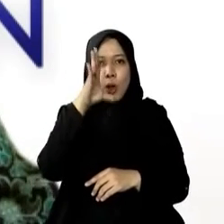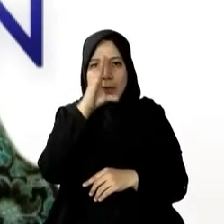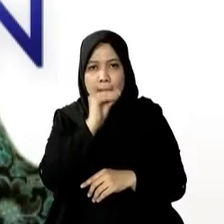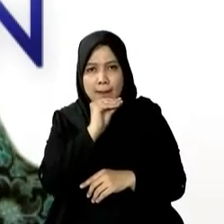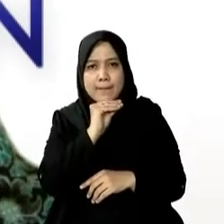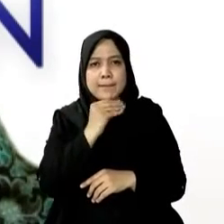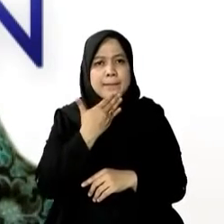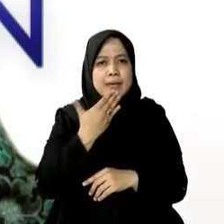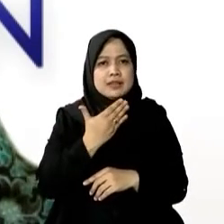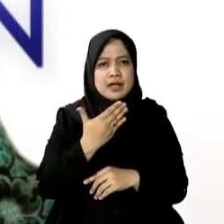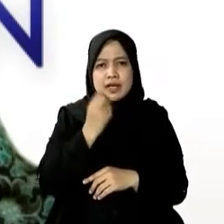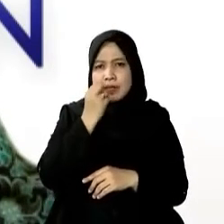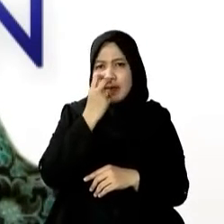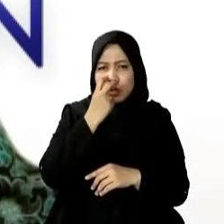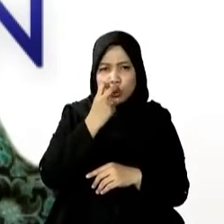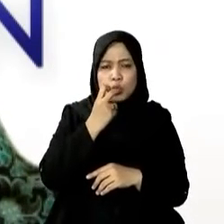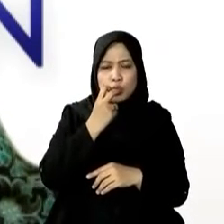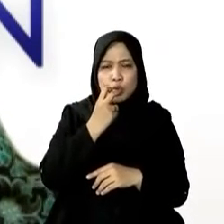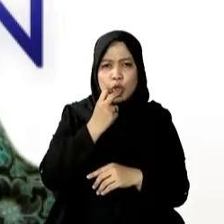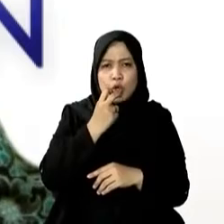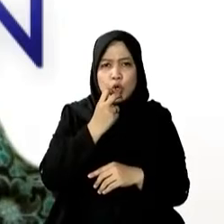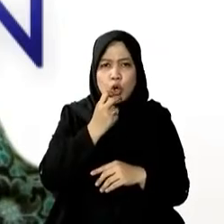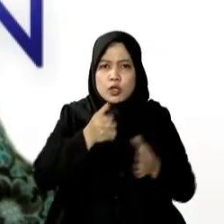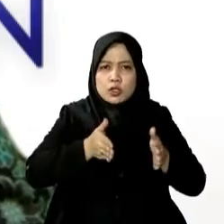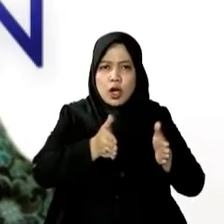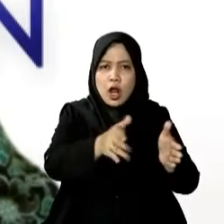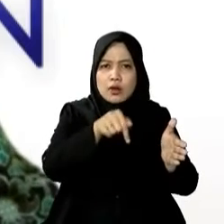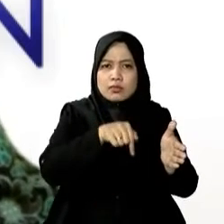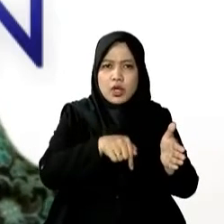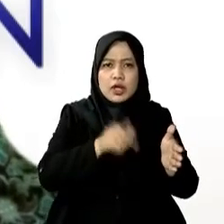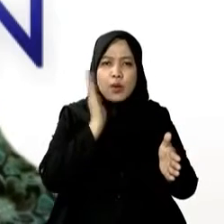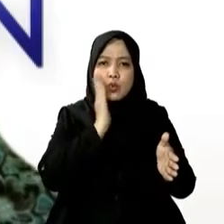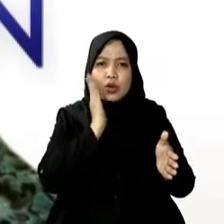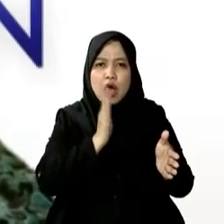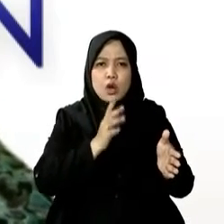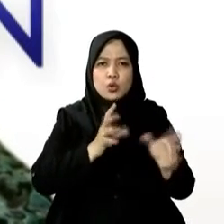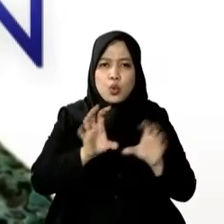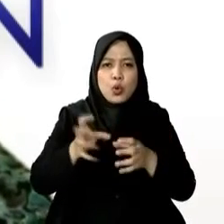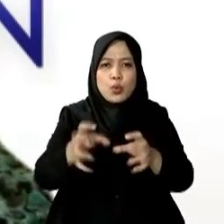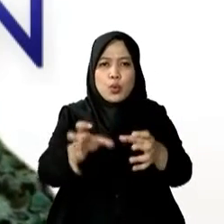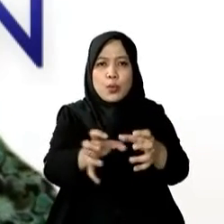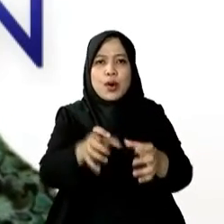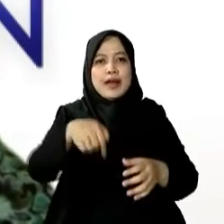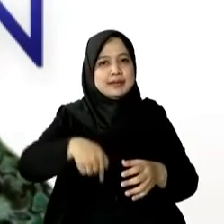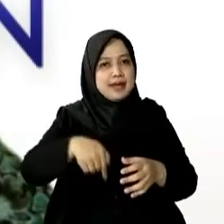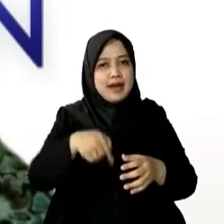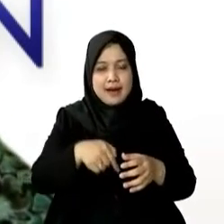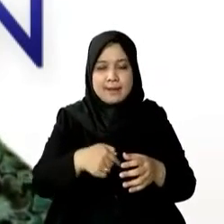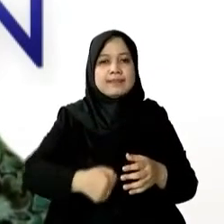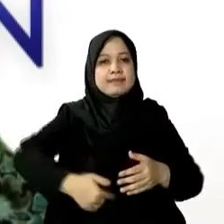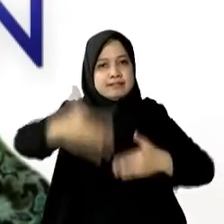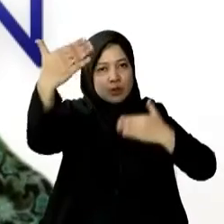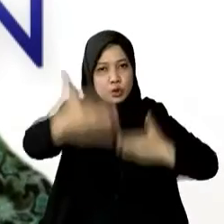banyak sekali jalan-jalan yang biasa ama anak-anak muda kumpul itu ditutup untuk sementara waktu hingga dengan